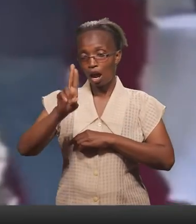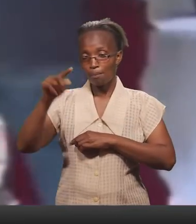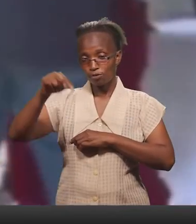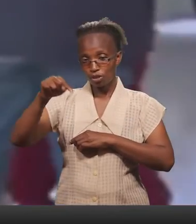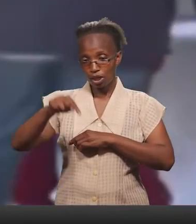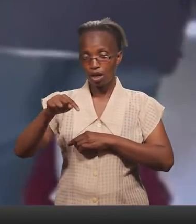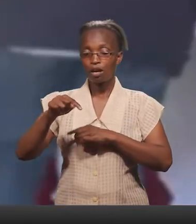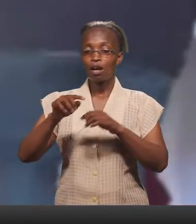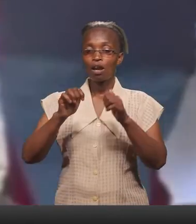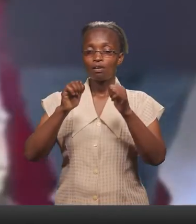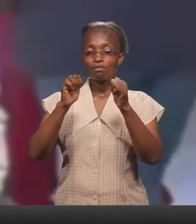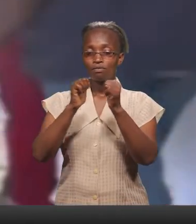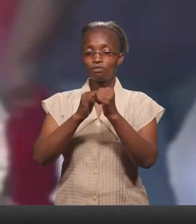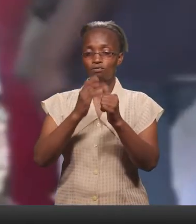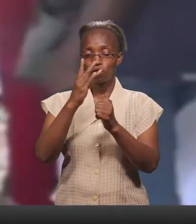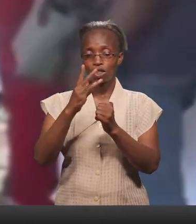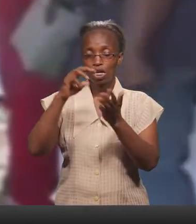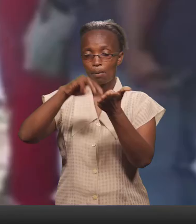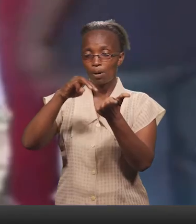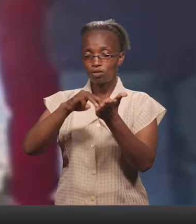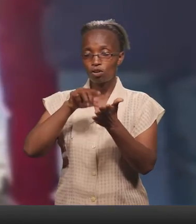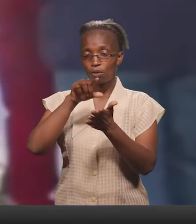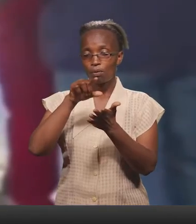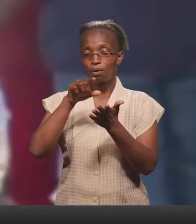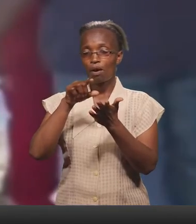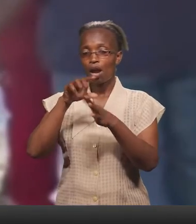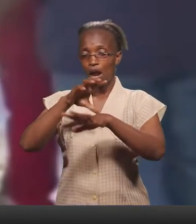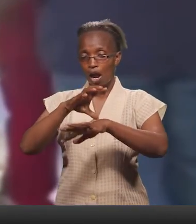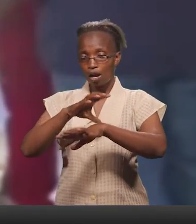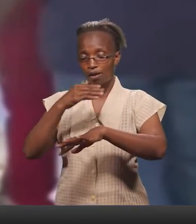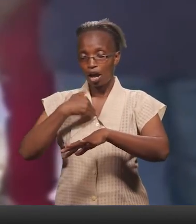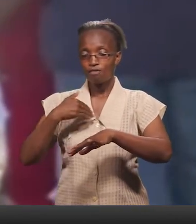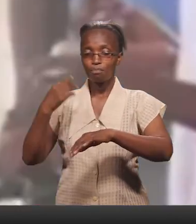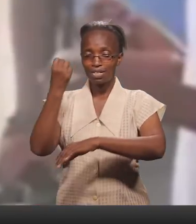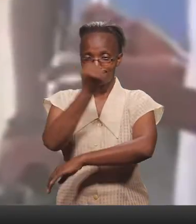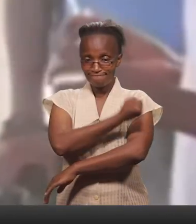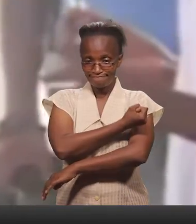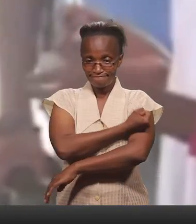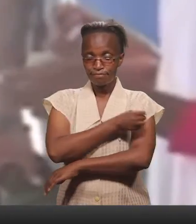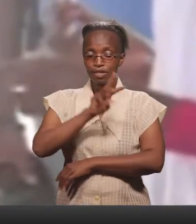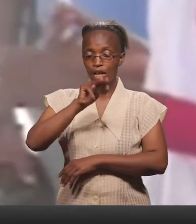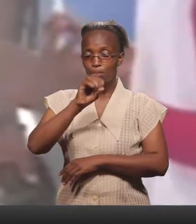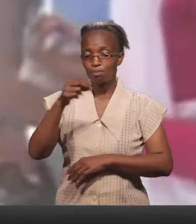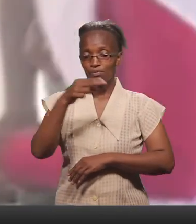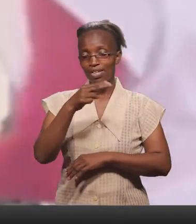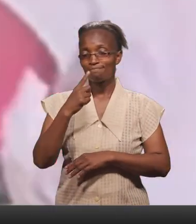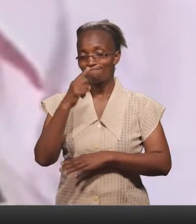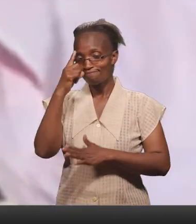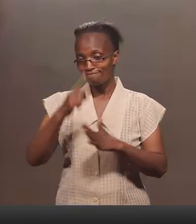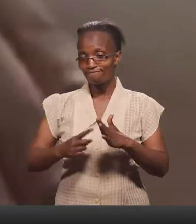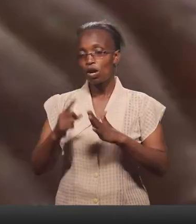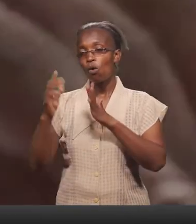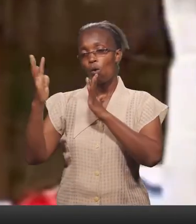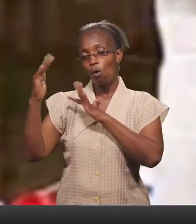zinazotolewa. Kufikia sasa, Wakenya milioni 17.8 wakiwa wamepokea chanjo hiyo. Aidha, Wizara ya